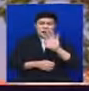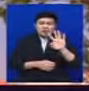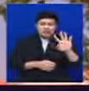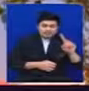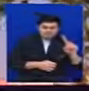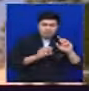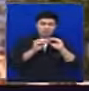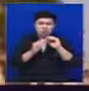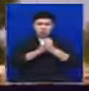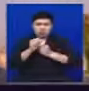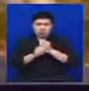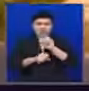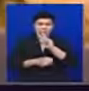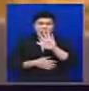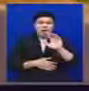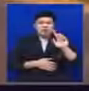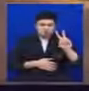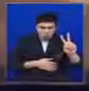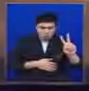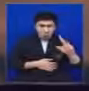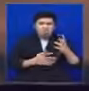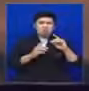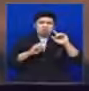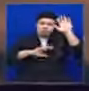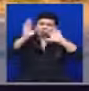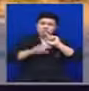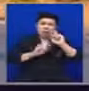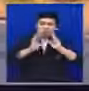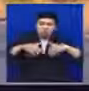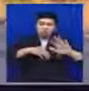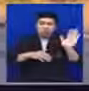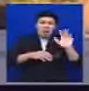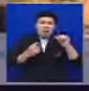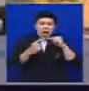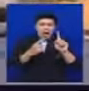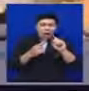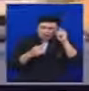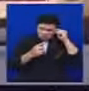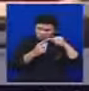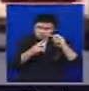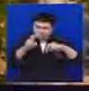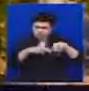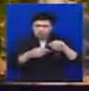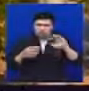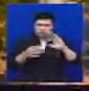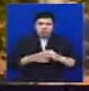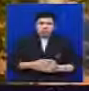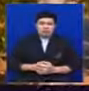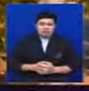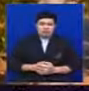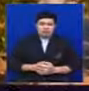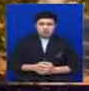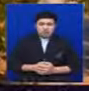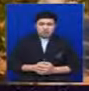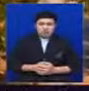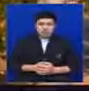ในปี2552ไม่ใช่กระบวนการประชาพิจารณ์แต่เป็นเพียงแค่การรับฟังความคิดเห็นในการสำรวจและออกแบ